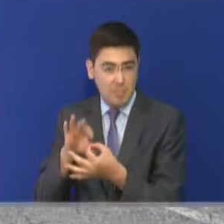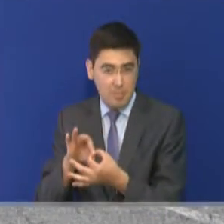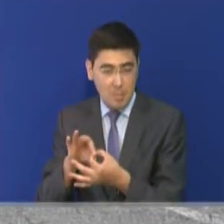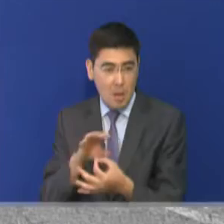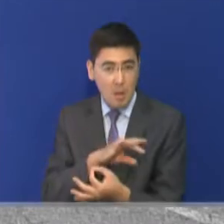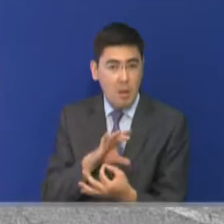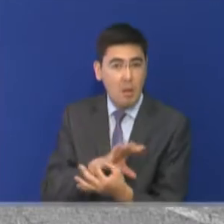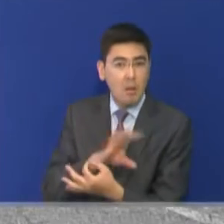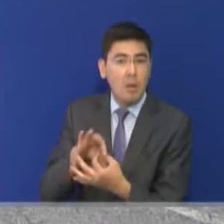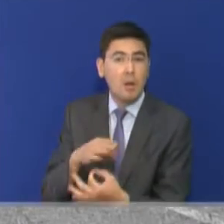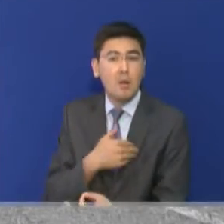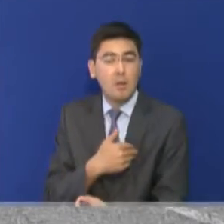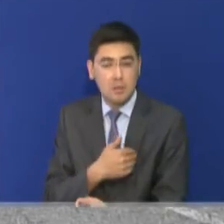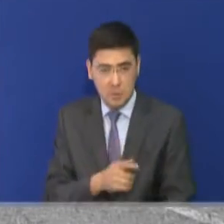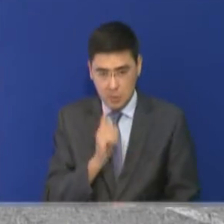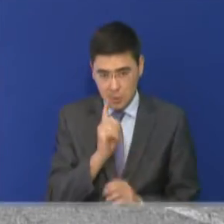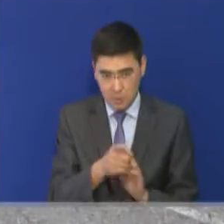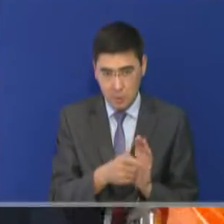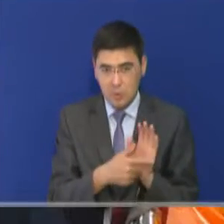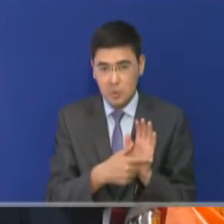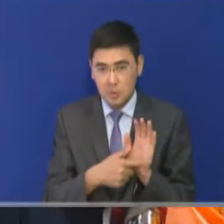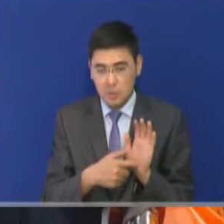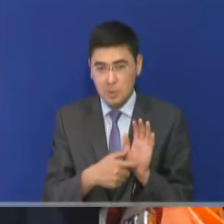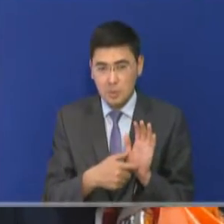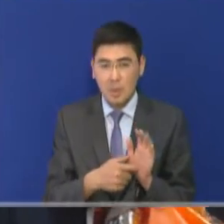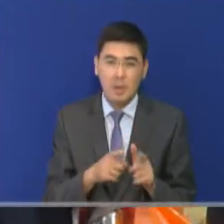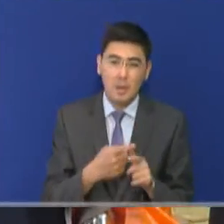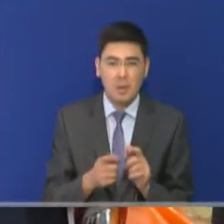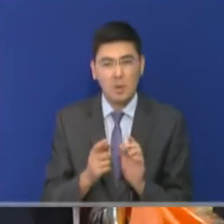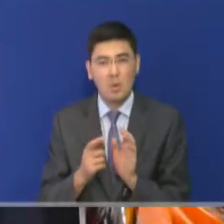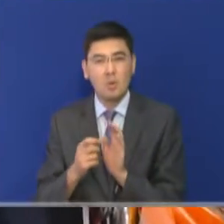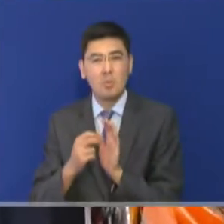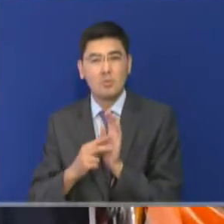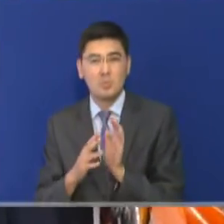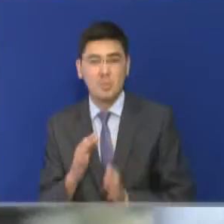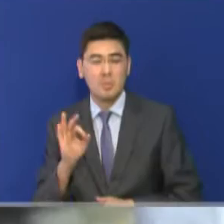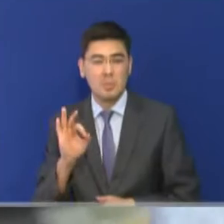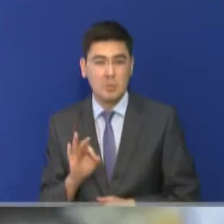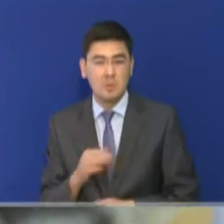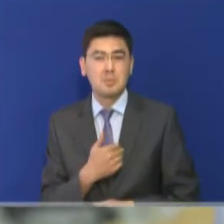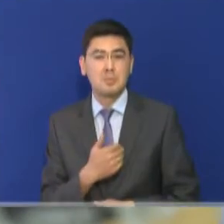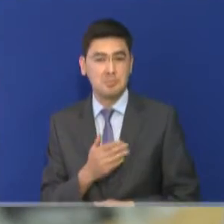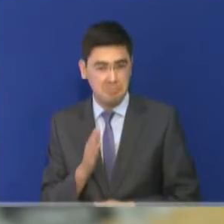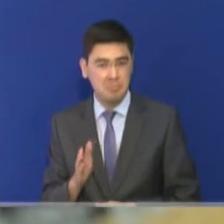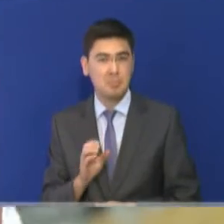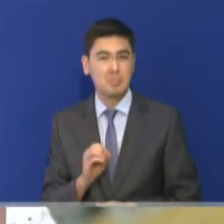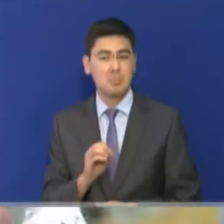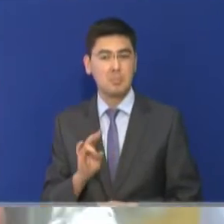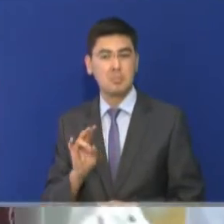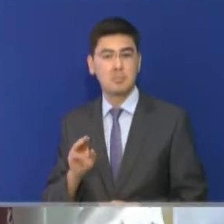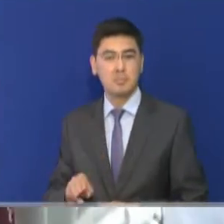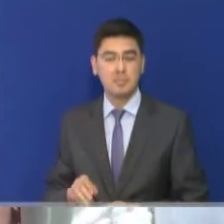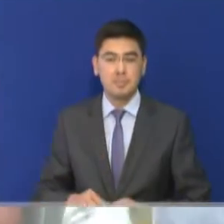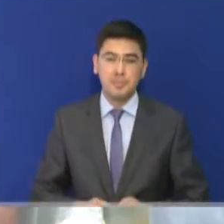сдавать ЕНТ изъявили 1417 человек или 85% от общего количества выпускников. Надо отметить,